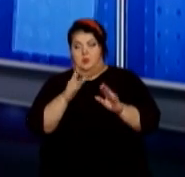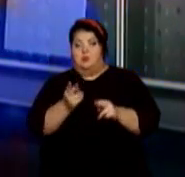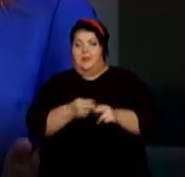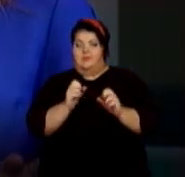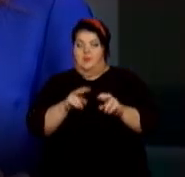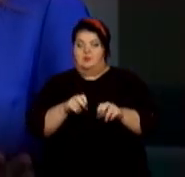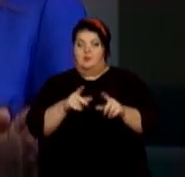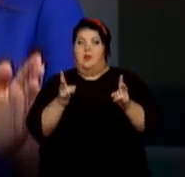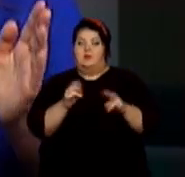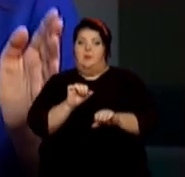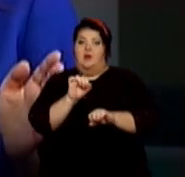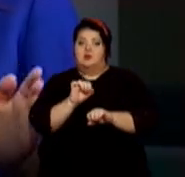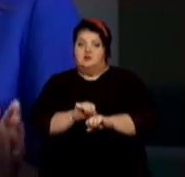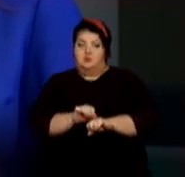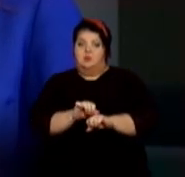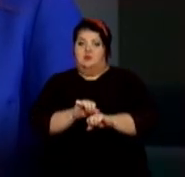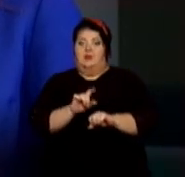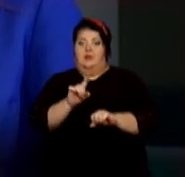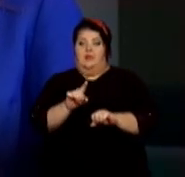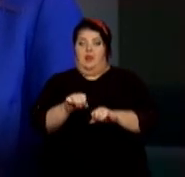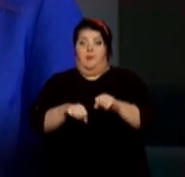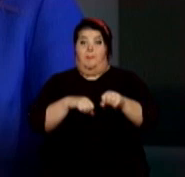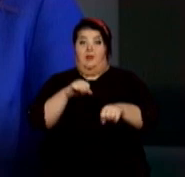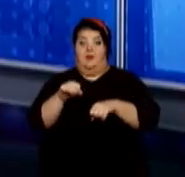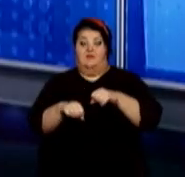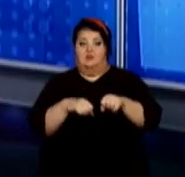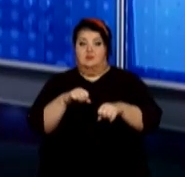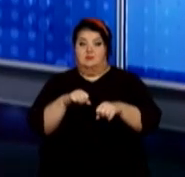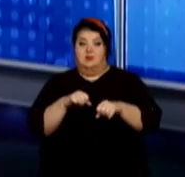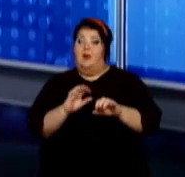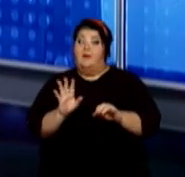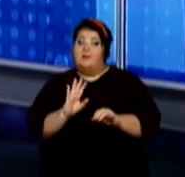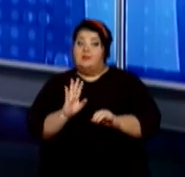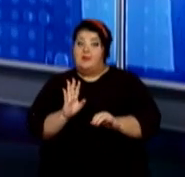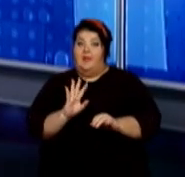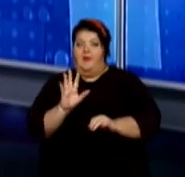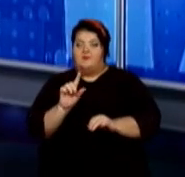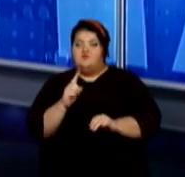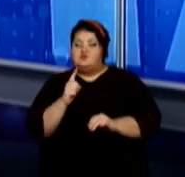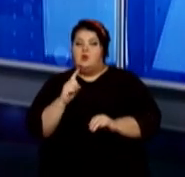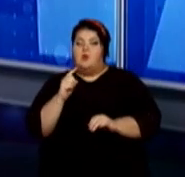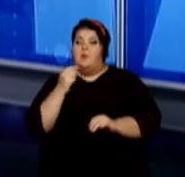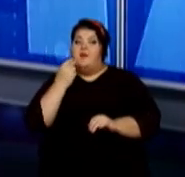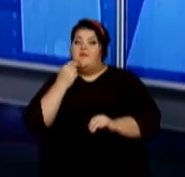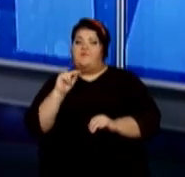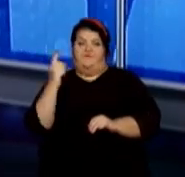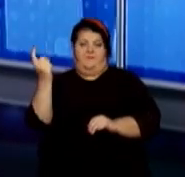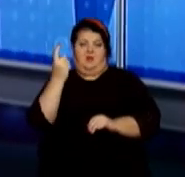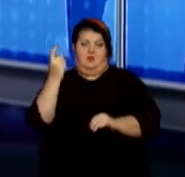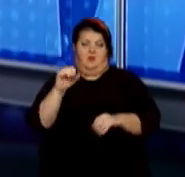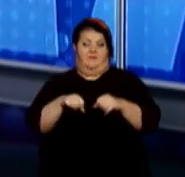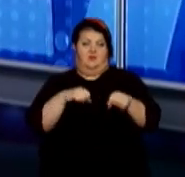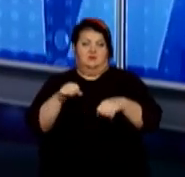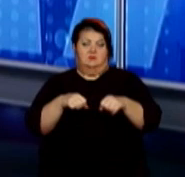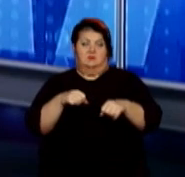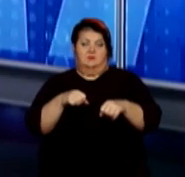Тобто потрібно зупинитися і перевести вручну велосипед через велопереїзд? Тут в чому перевага велопереїзду,